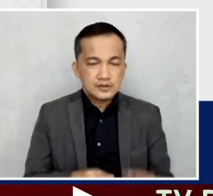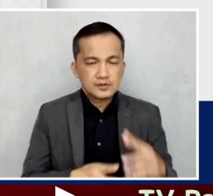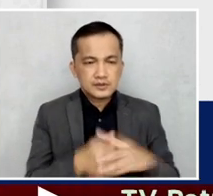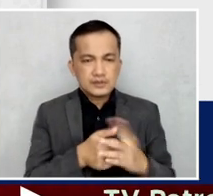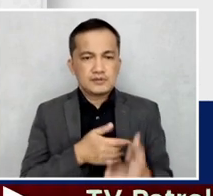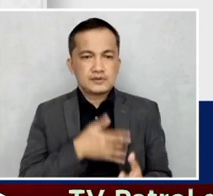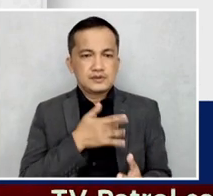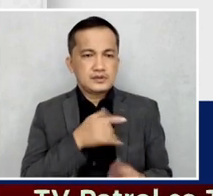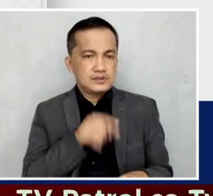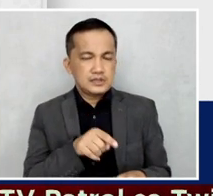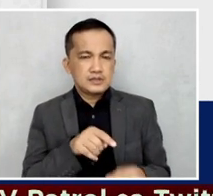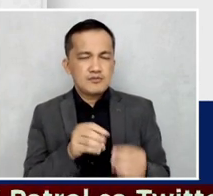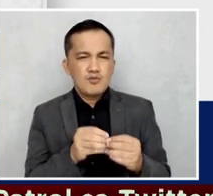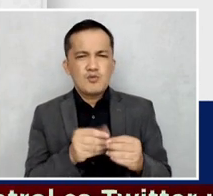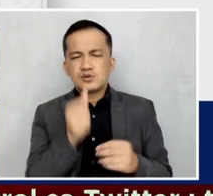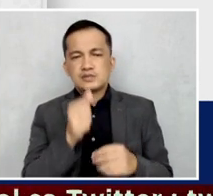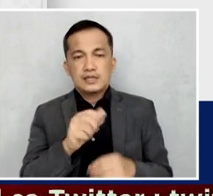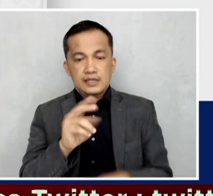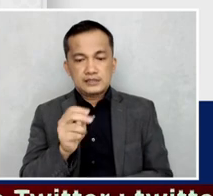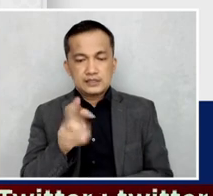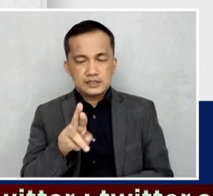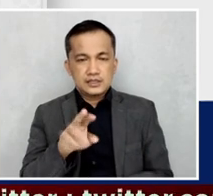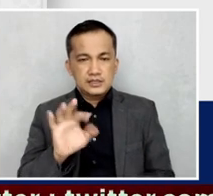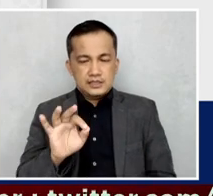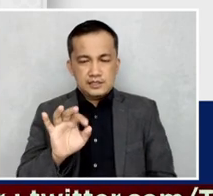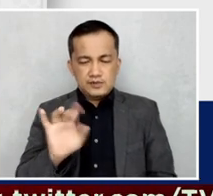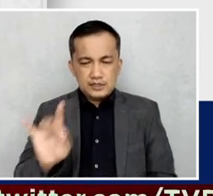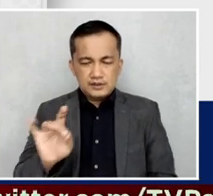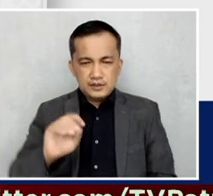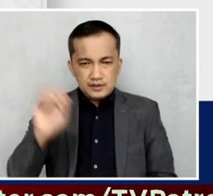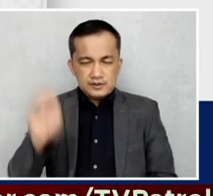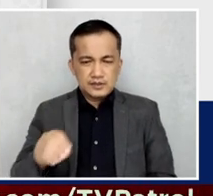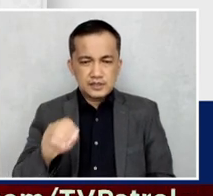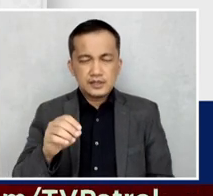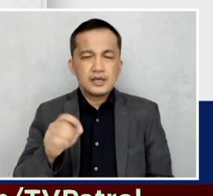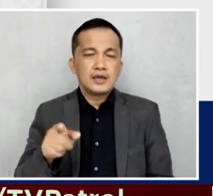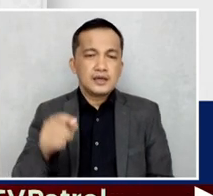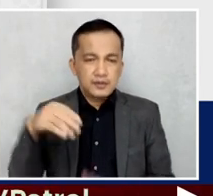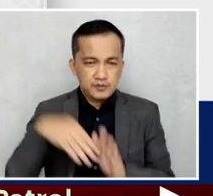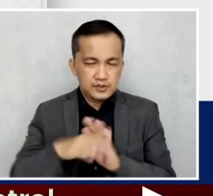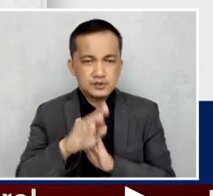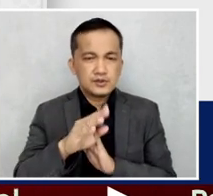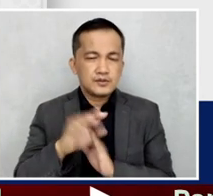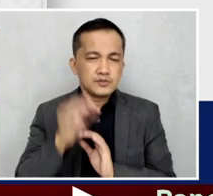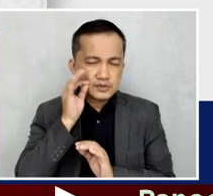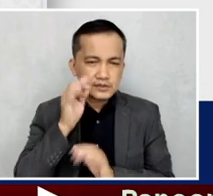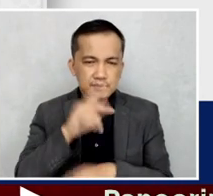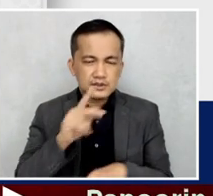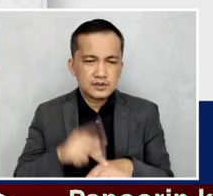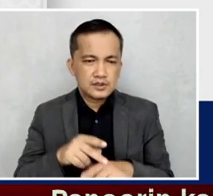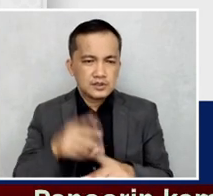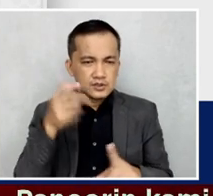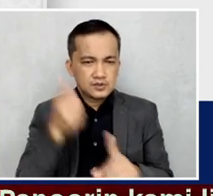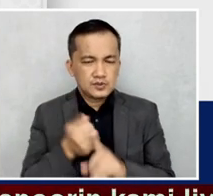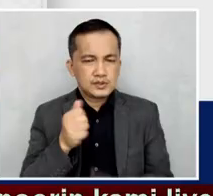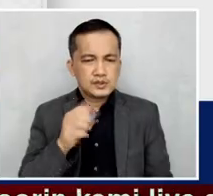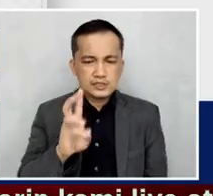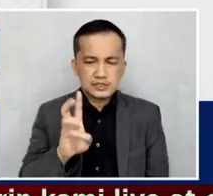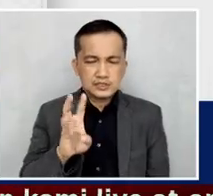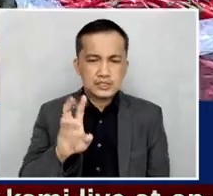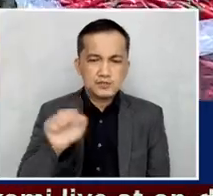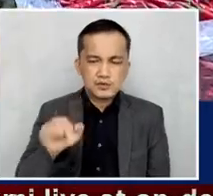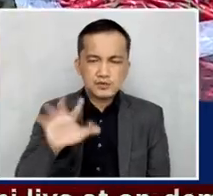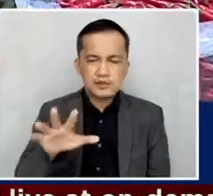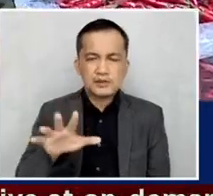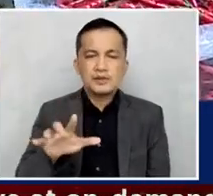sa National Capital Region. Kung 9.8% ang inflation ng prutas sa buong bansa, tumama ito ng 16.5% sa